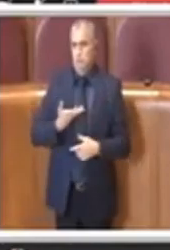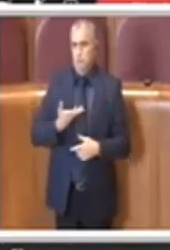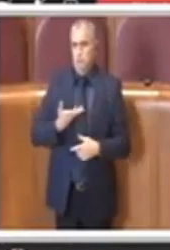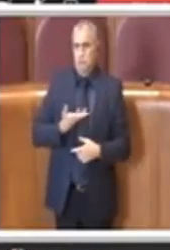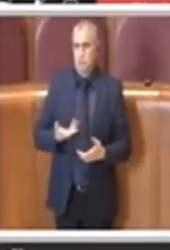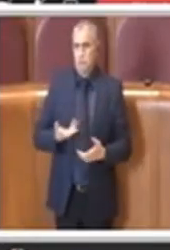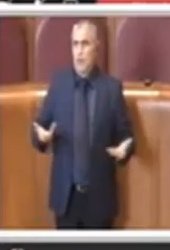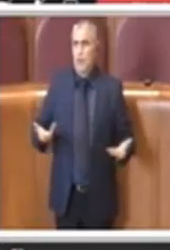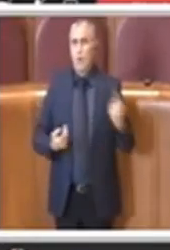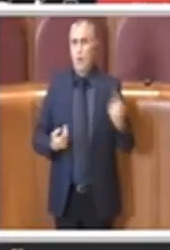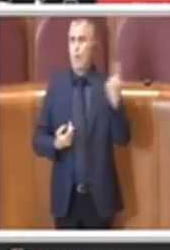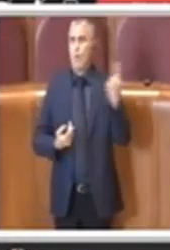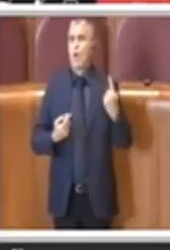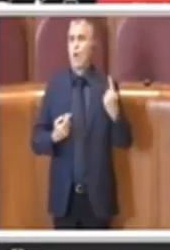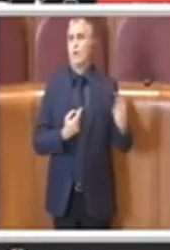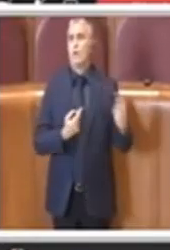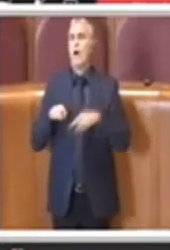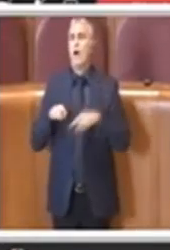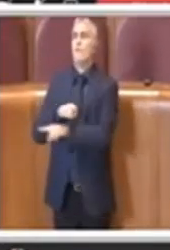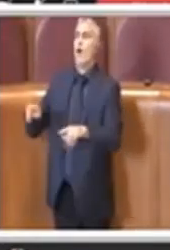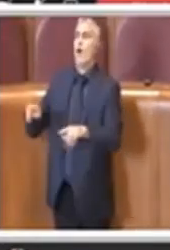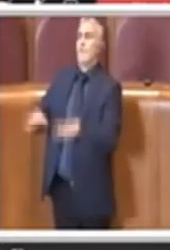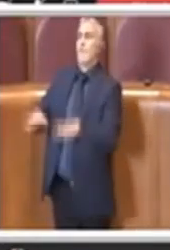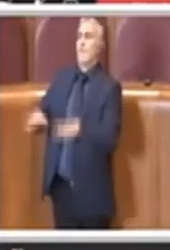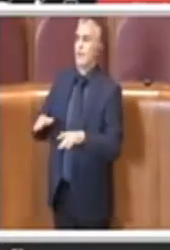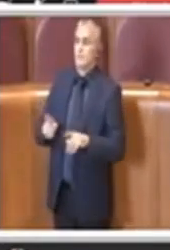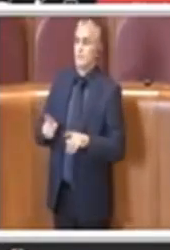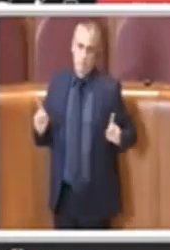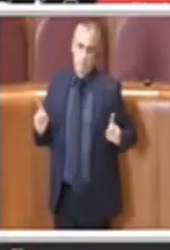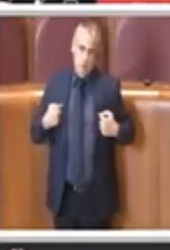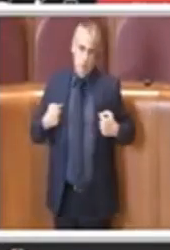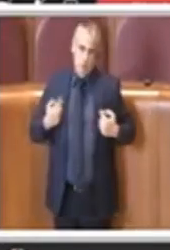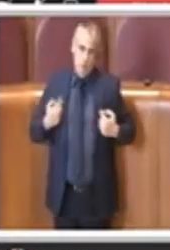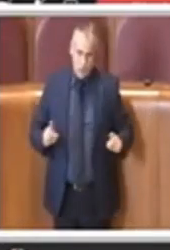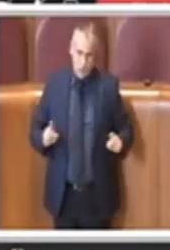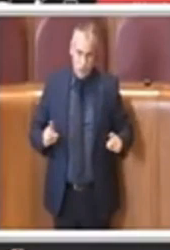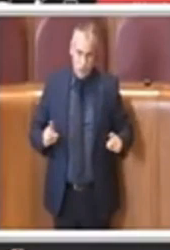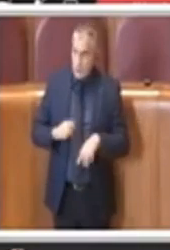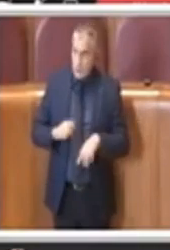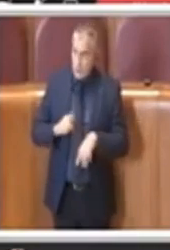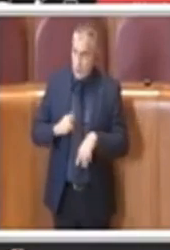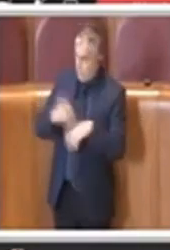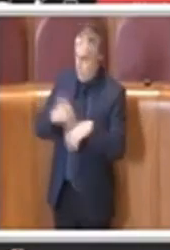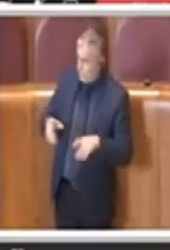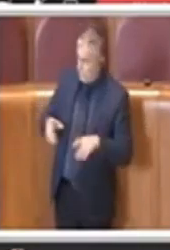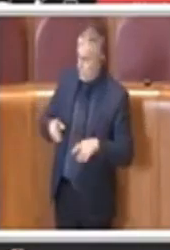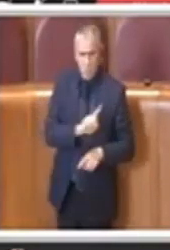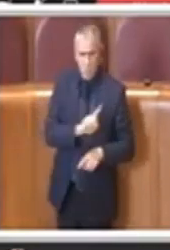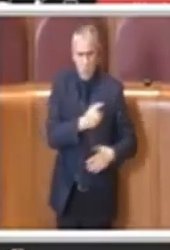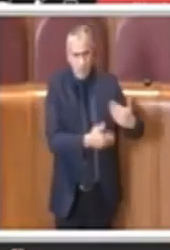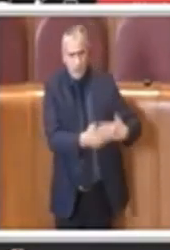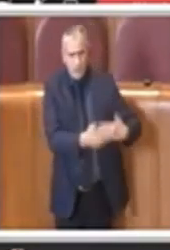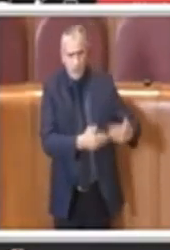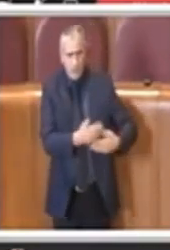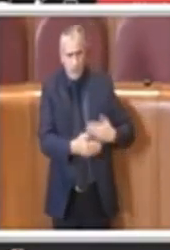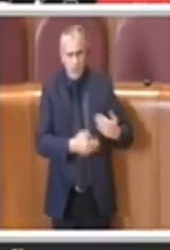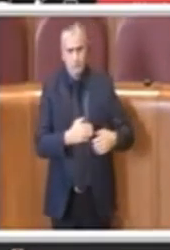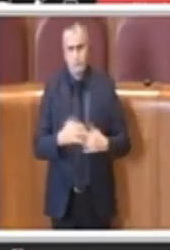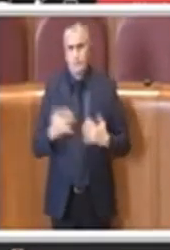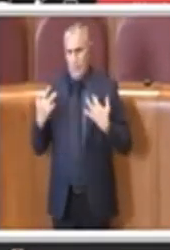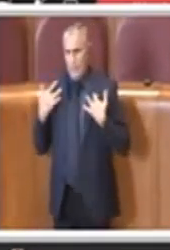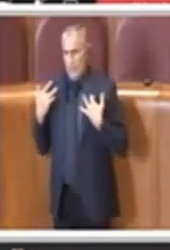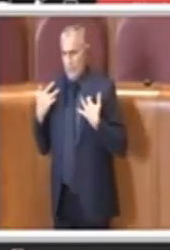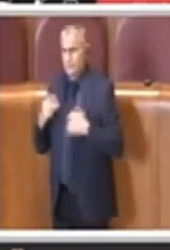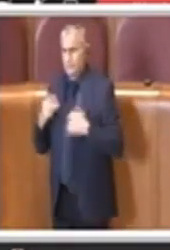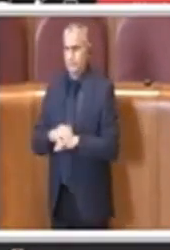accetto, Presidente, non lo accetto nel modo più assoluto. Ho finito il tempo? No, vado avanti. Sì, grazie.